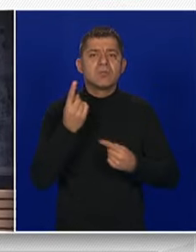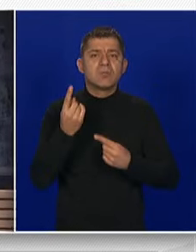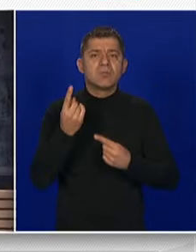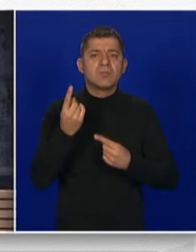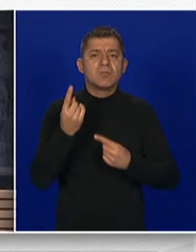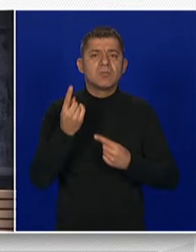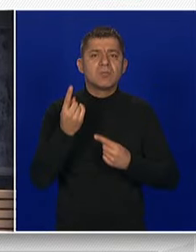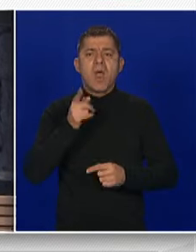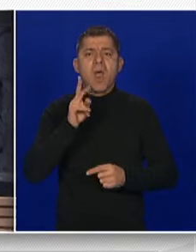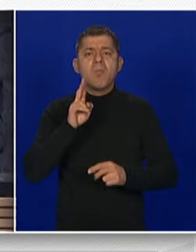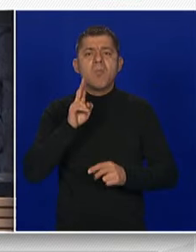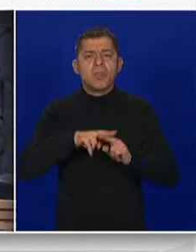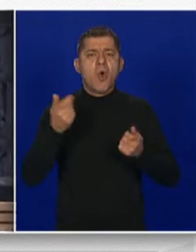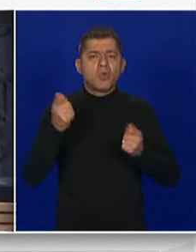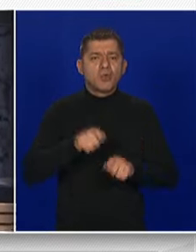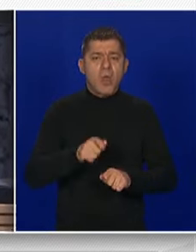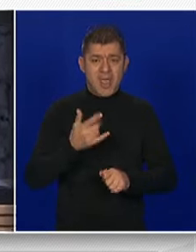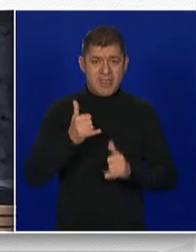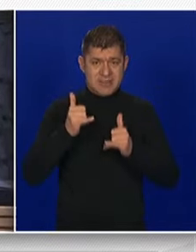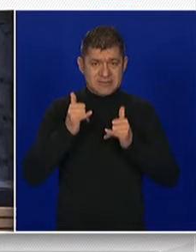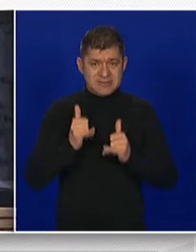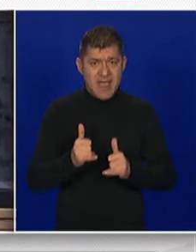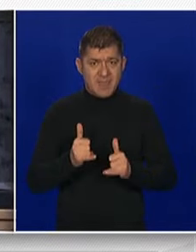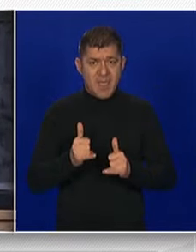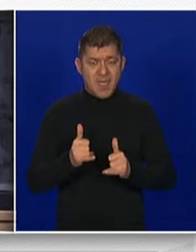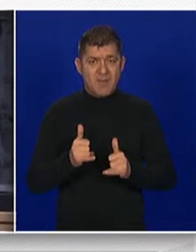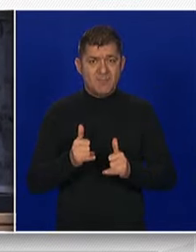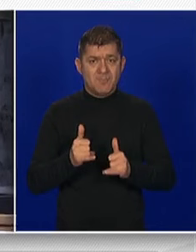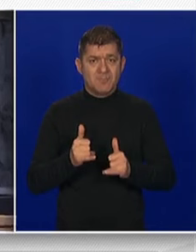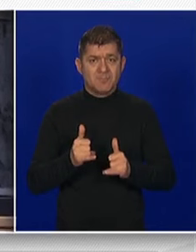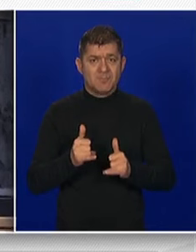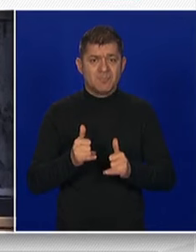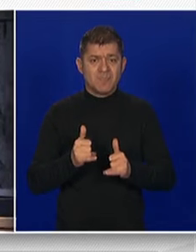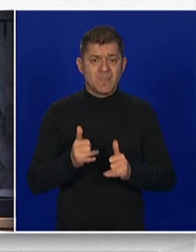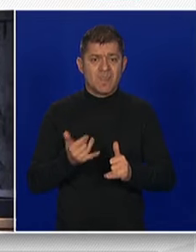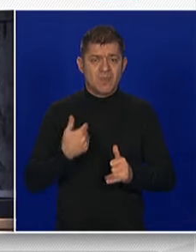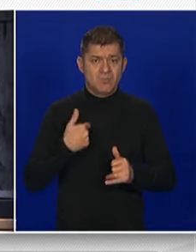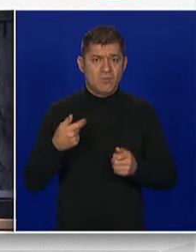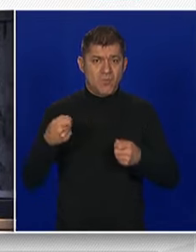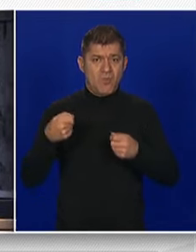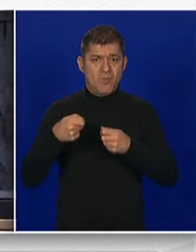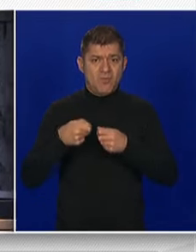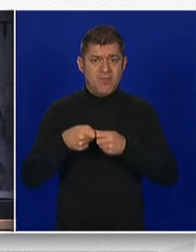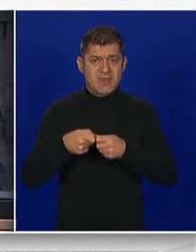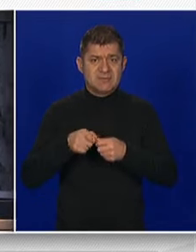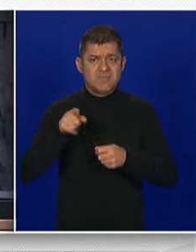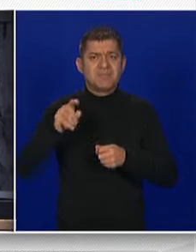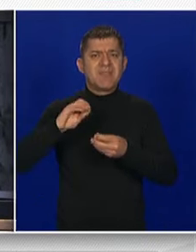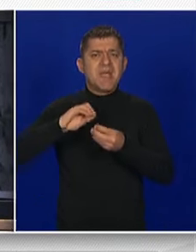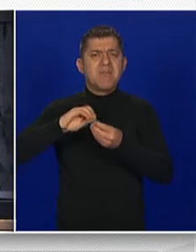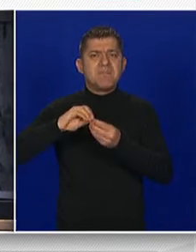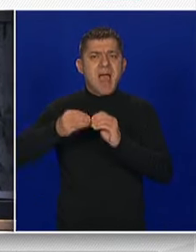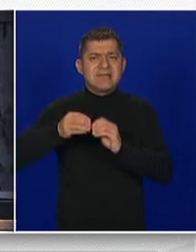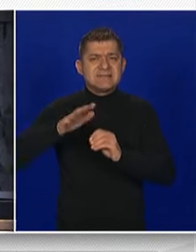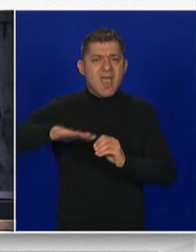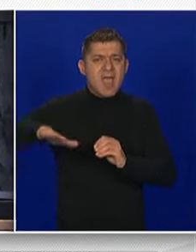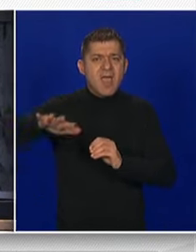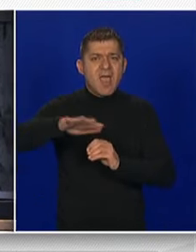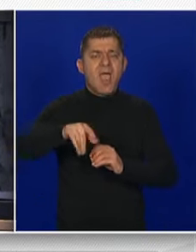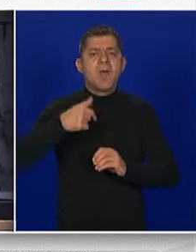i donositi odluke, ali u ovom trenutku se, kad govorimo o tržnicama,